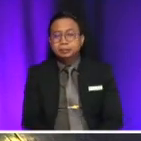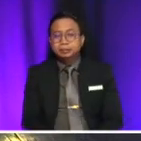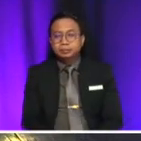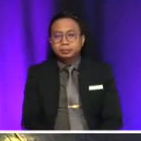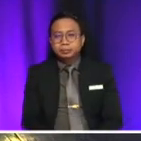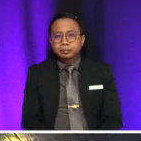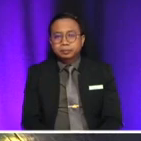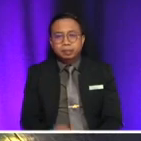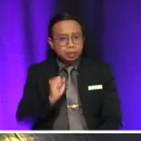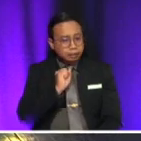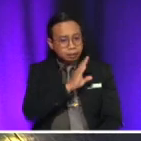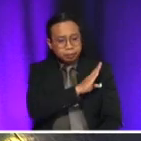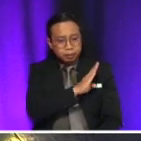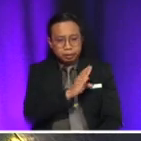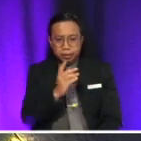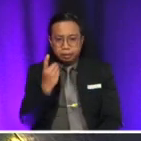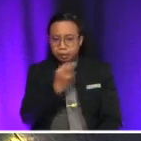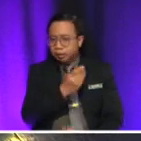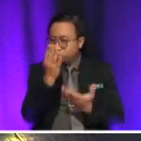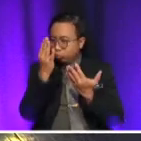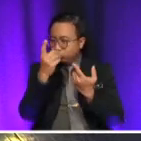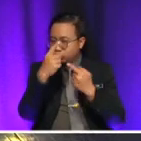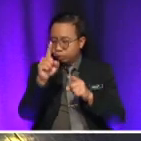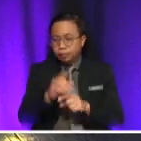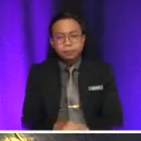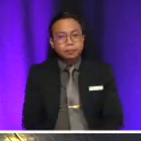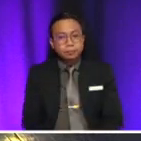jawaban baik teman sekali lagi